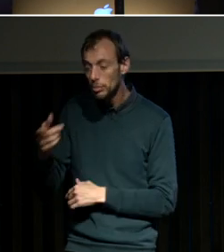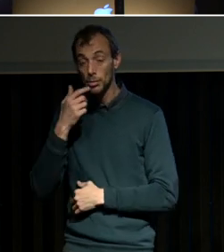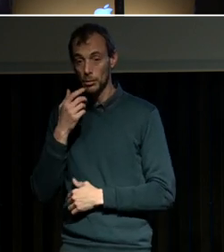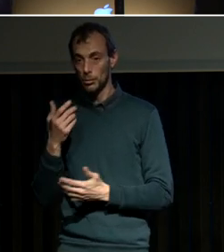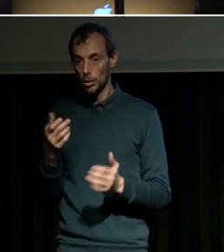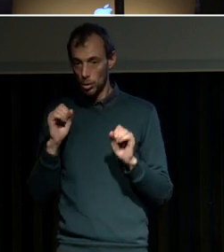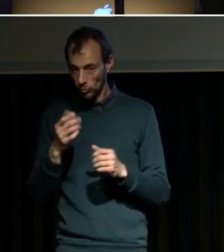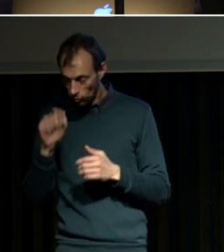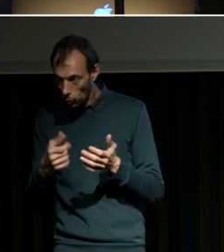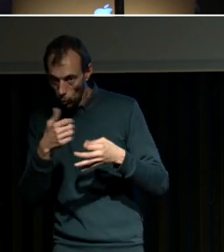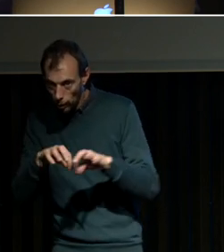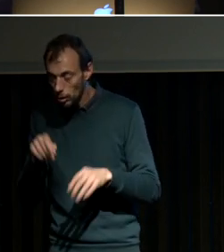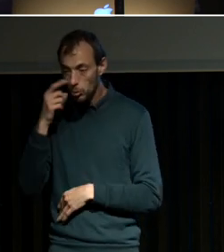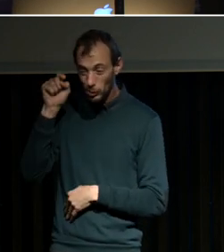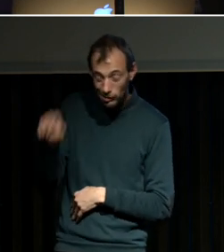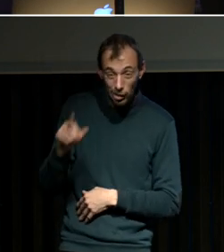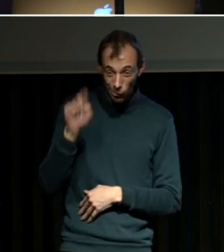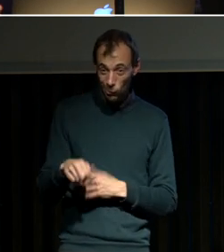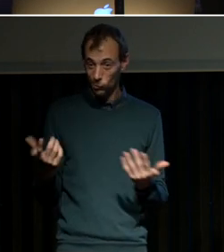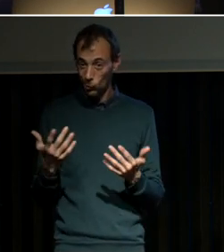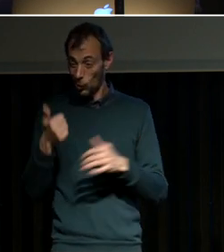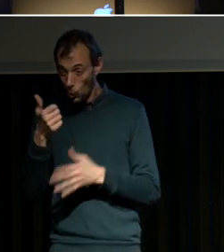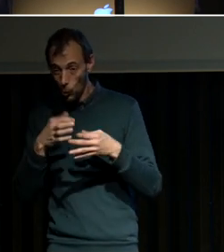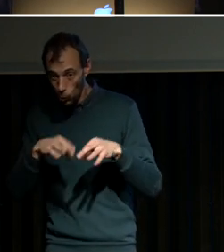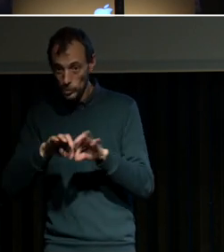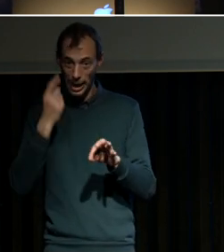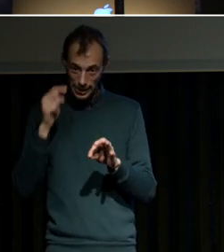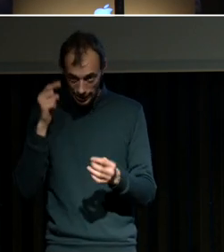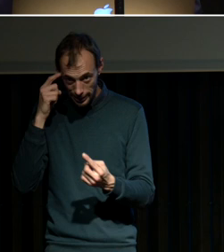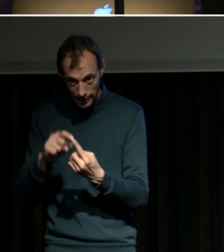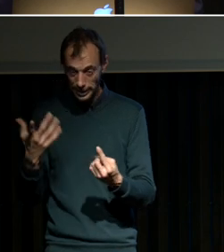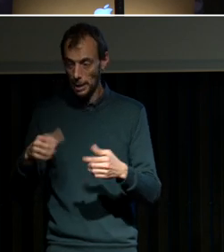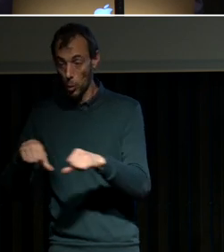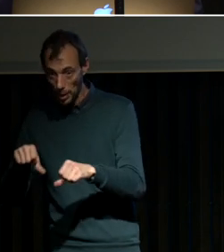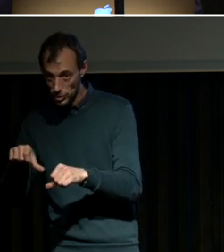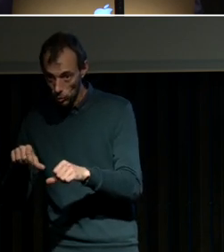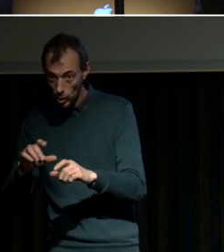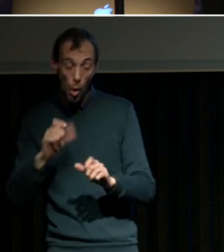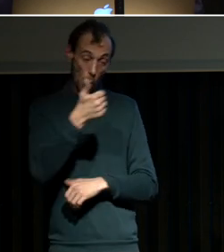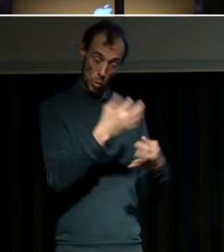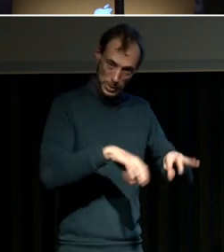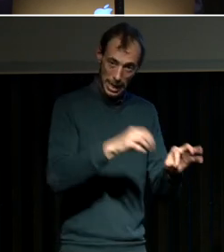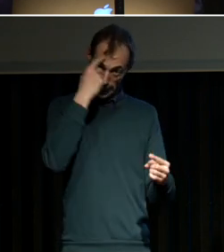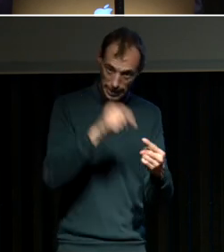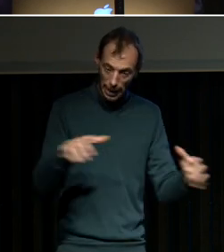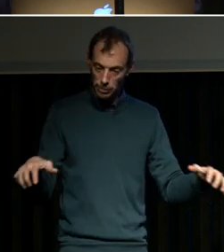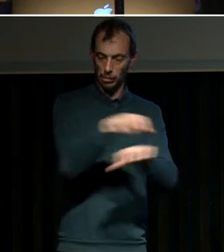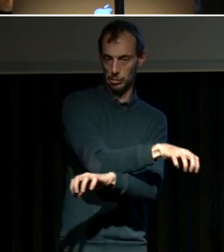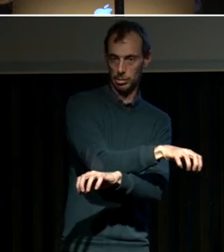consomme beaucoup de moyens hospitaliers et c'est quelque chose malheureusement qui a un peu diminué les dernières années. Alors,